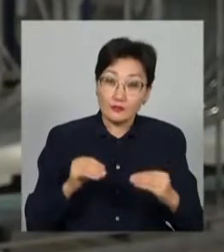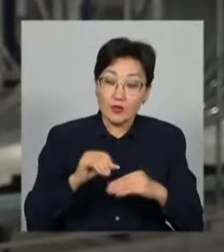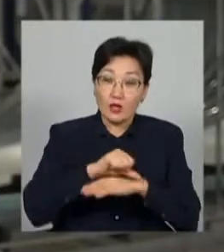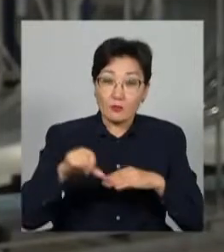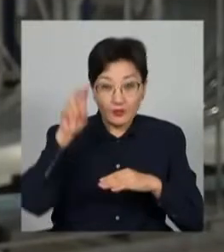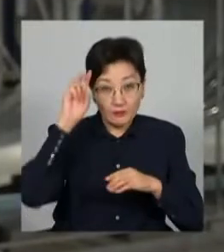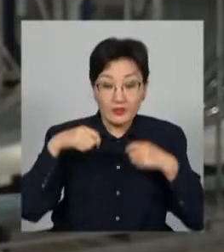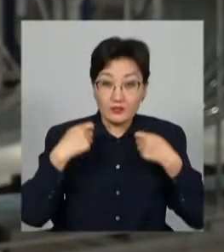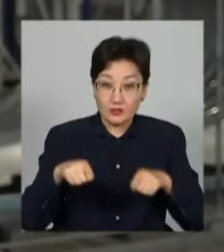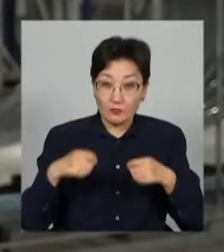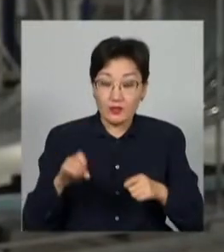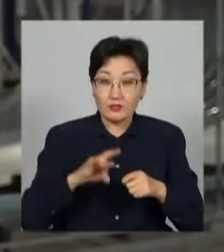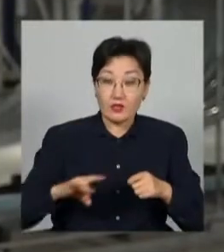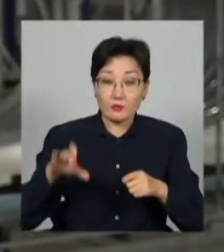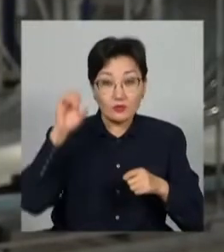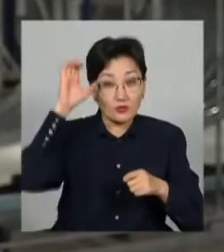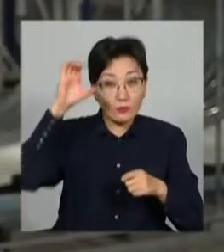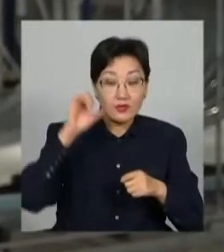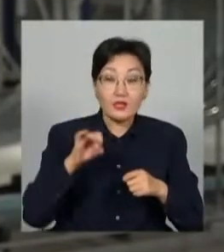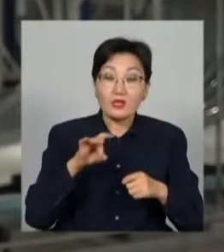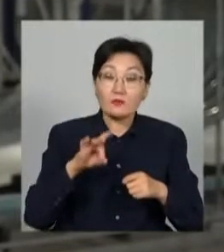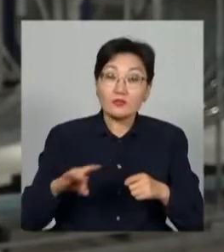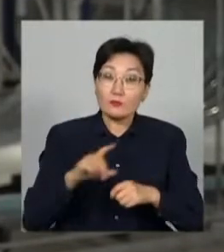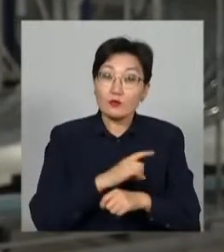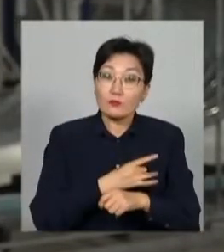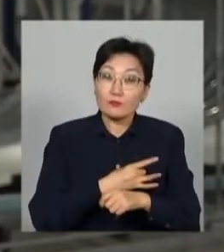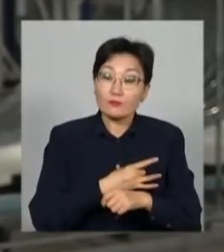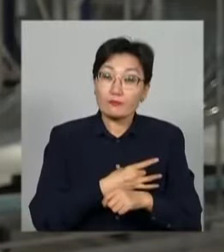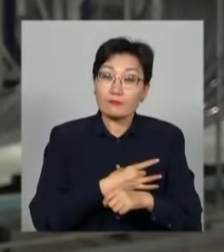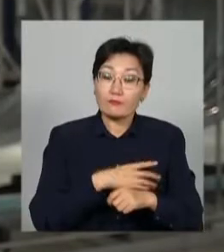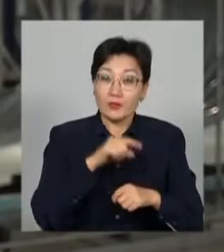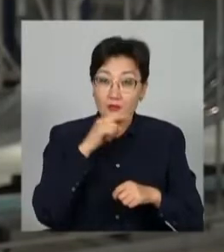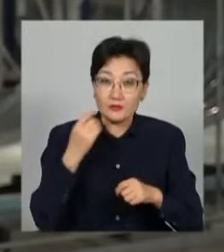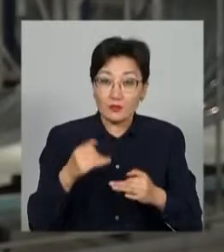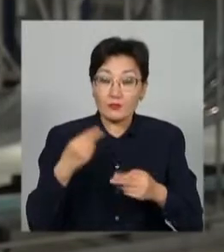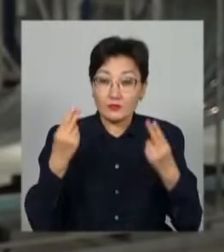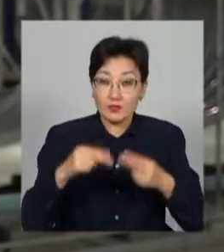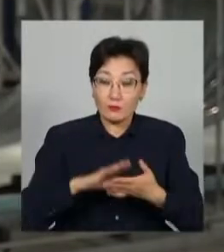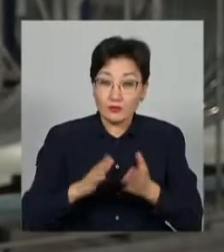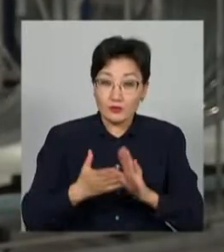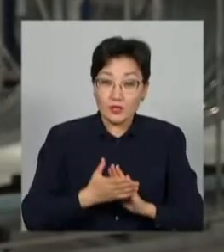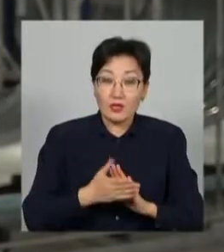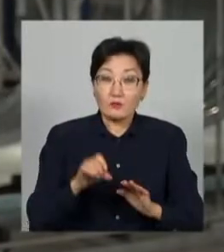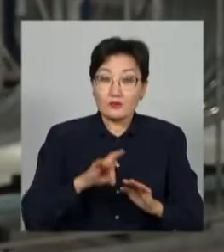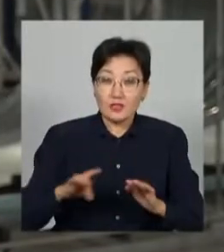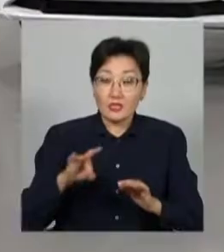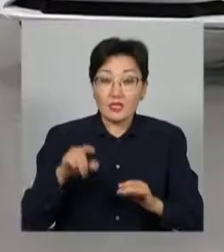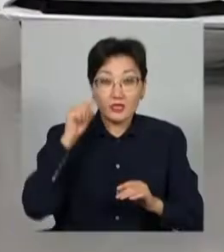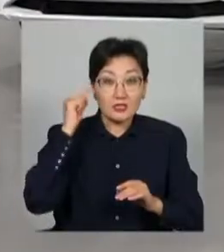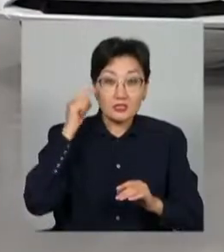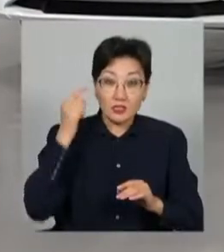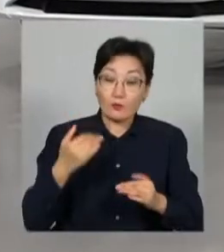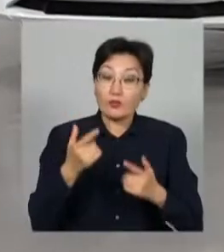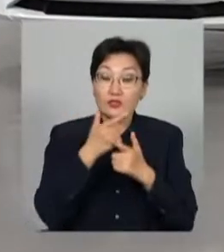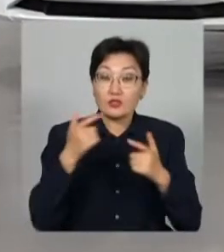мы уже поставили, это Республику Узбекистан и Республику Беларусь. Буквально недавно мы подписали соглашение с Республикой Кыргызстан.